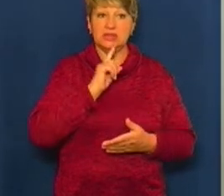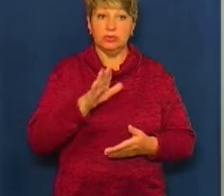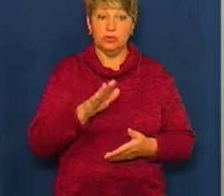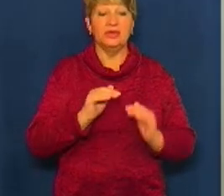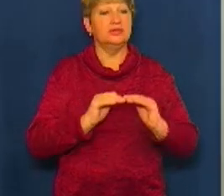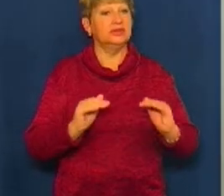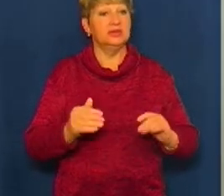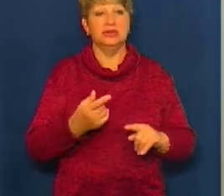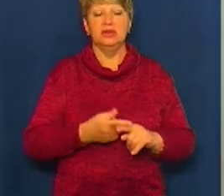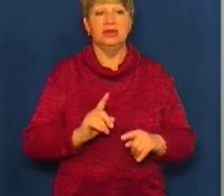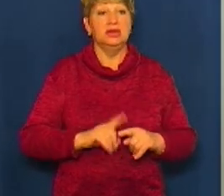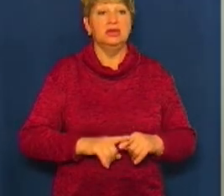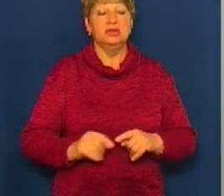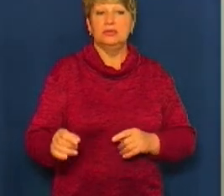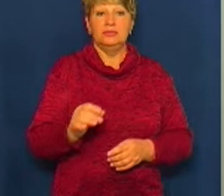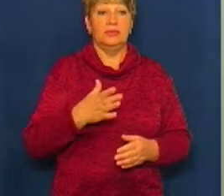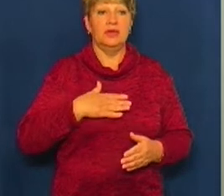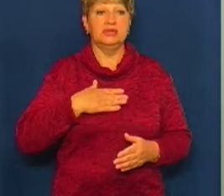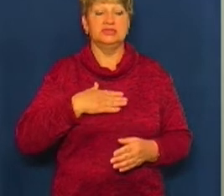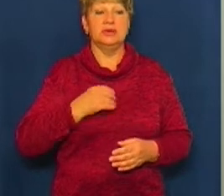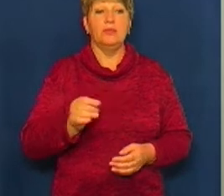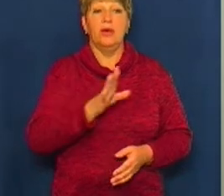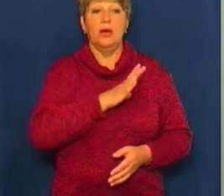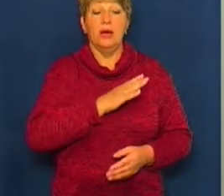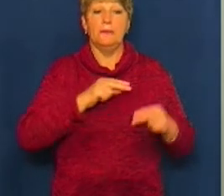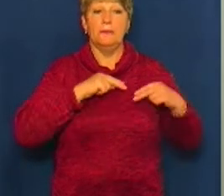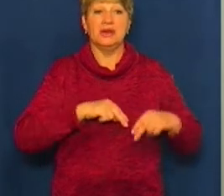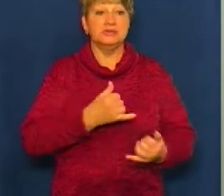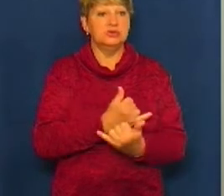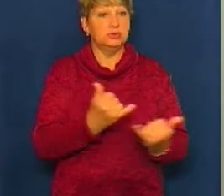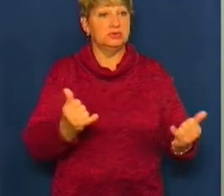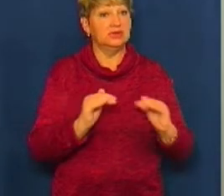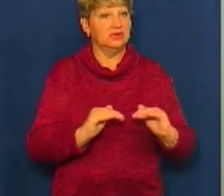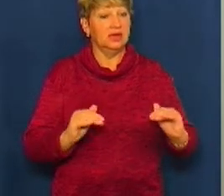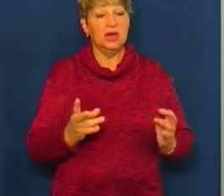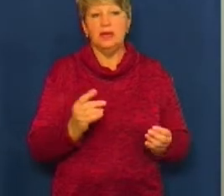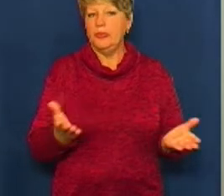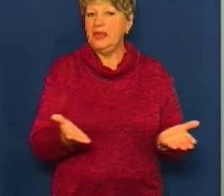ми займаємося задля їхньої підготовки, працюємо для них. І ніякі